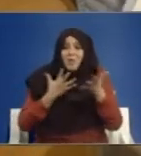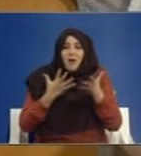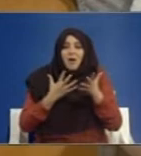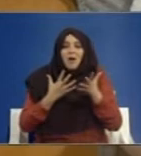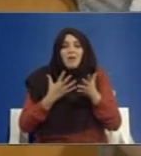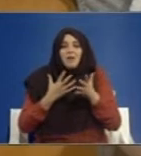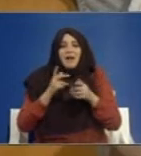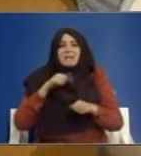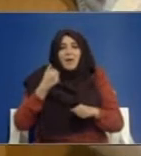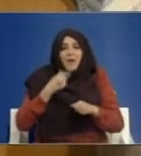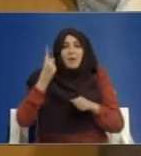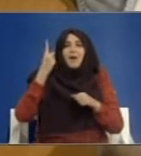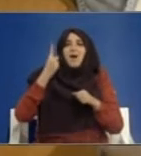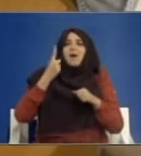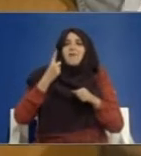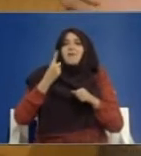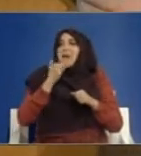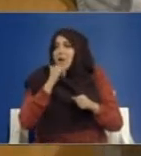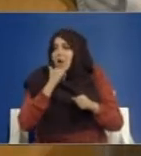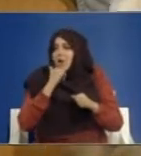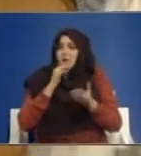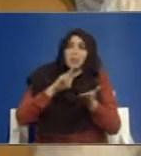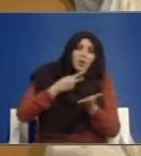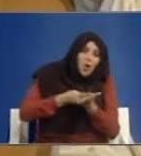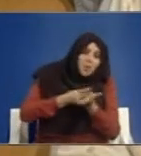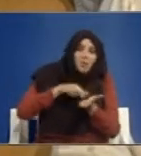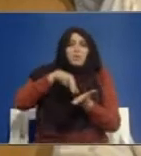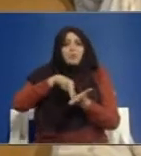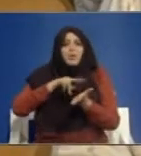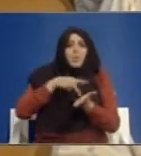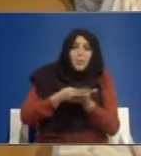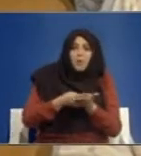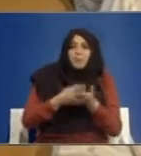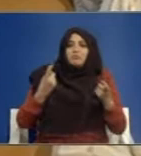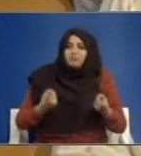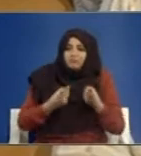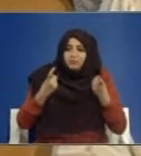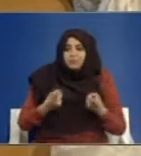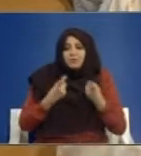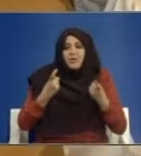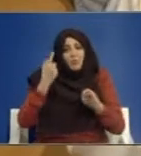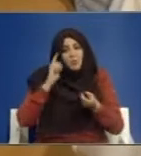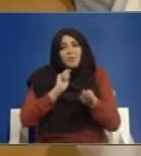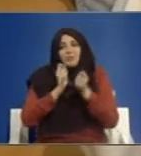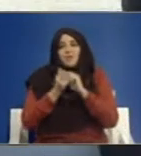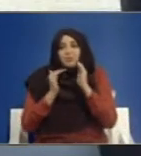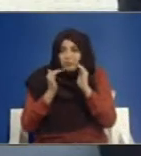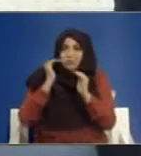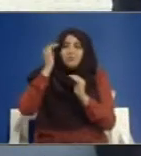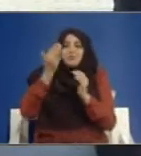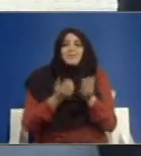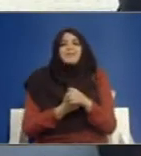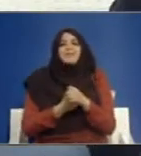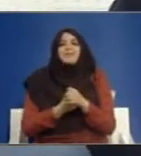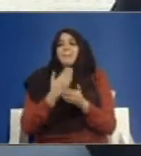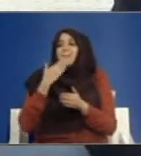يزيد الطاعة، يكثر من الطاعة، كل هذه تصب في إكساب الإنسان هذا المعنى. شكرا جزيلا شيخ محمد،